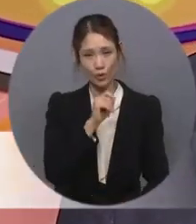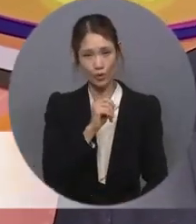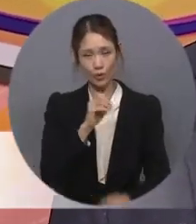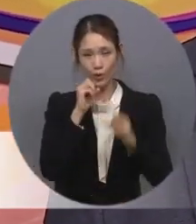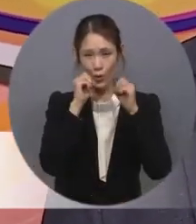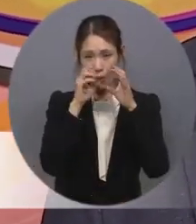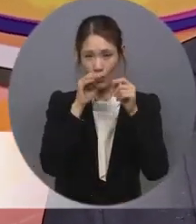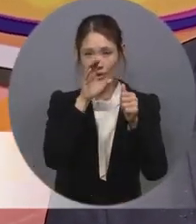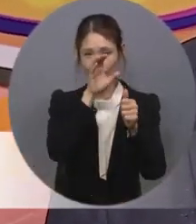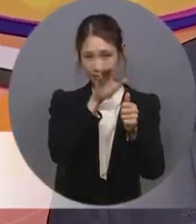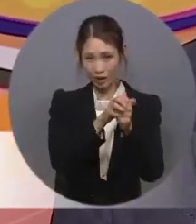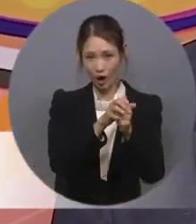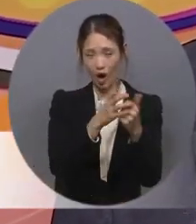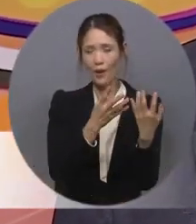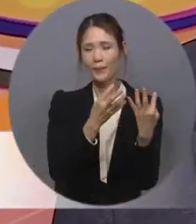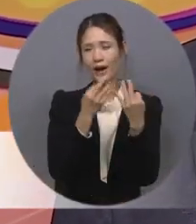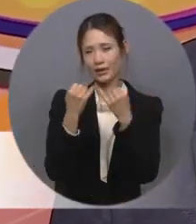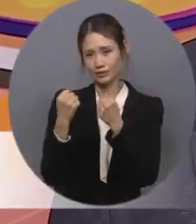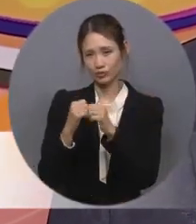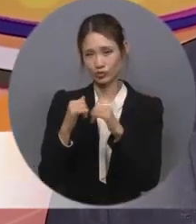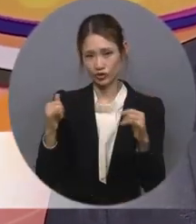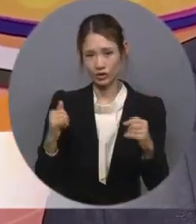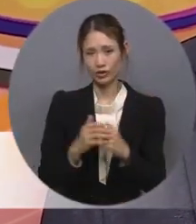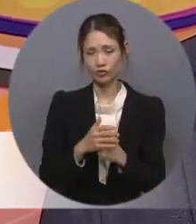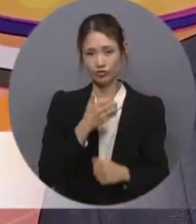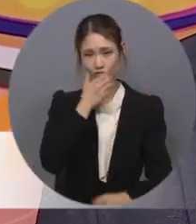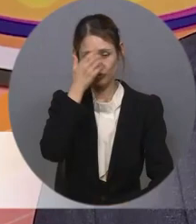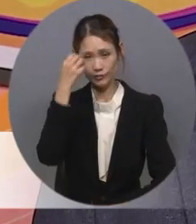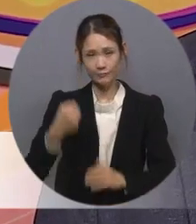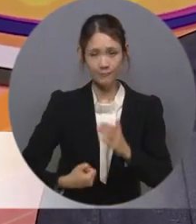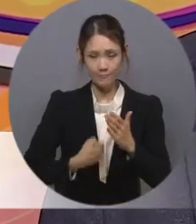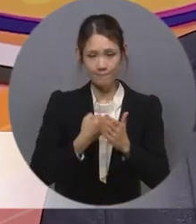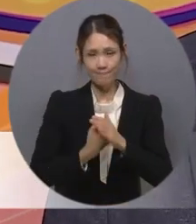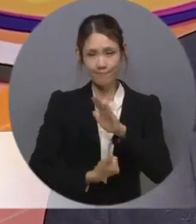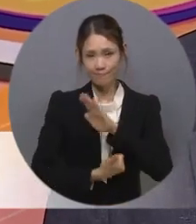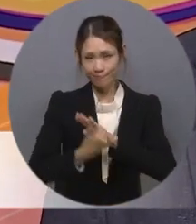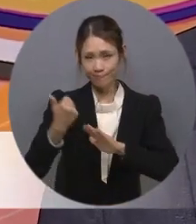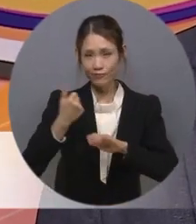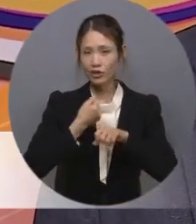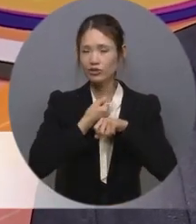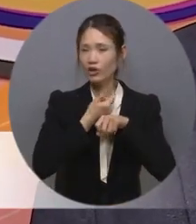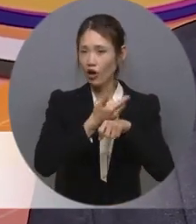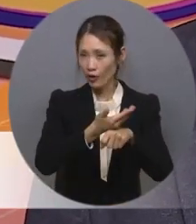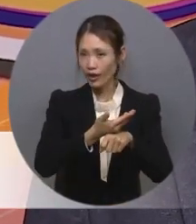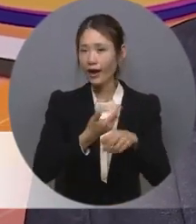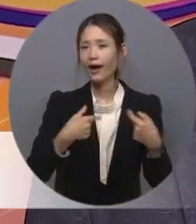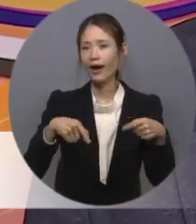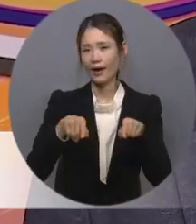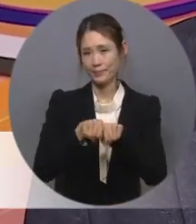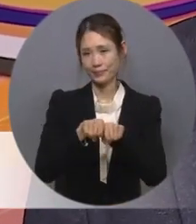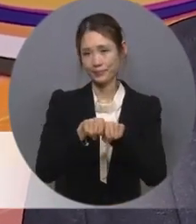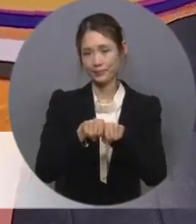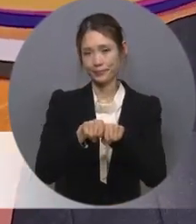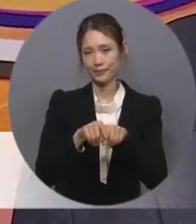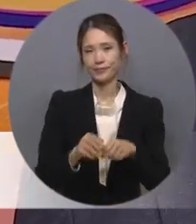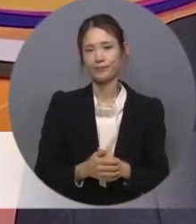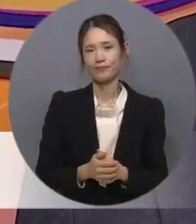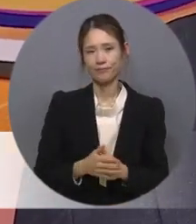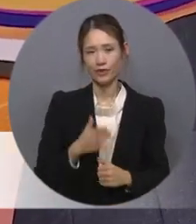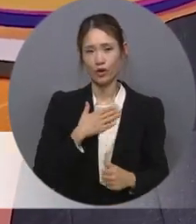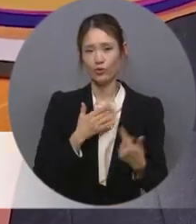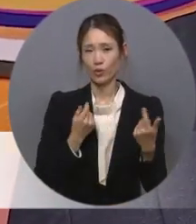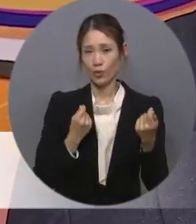복지TV의 홍보대사로서 많은 분들에게 꿈과 용기와 희망을 전하도록 함께 할 거고요.